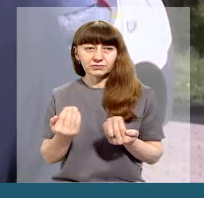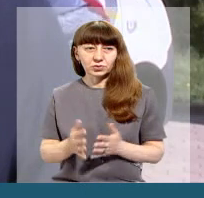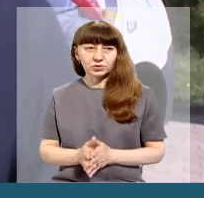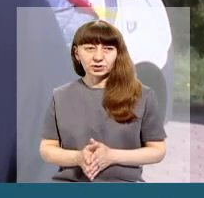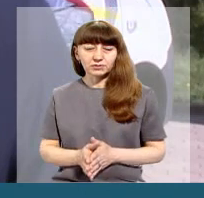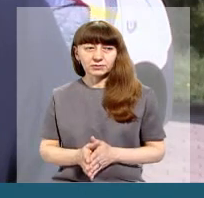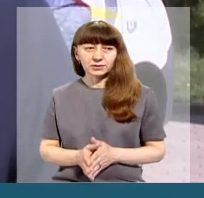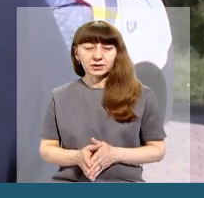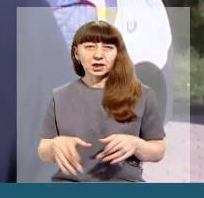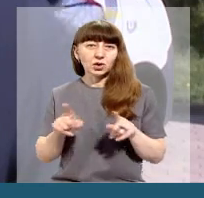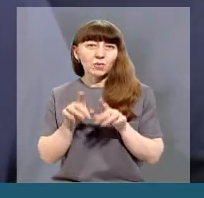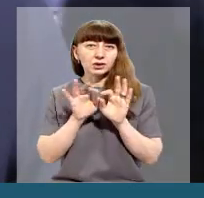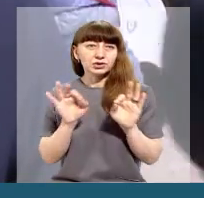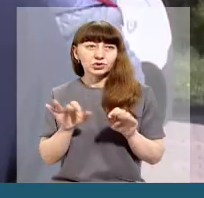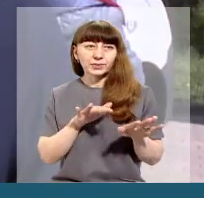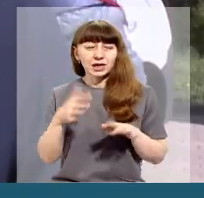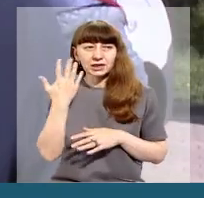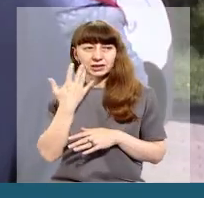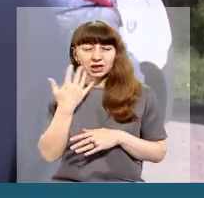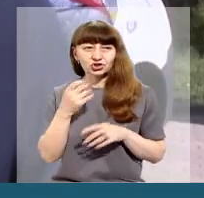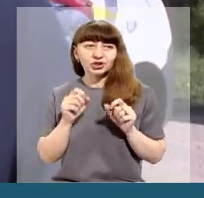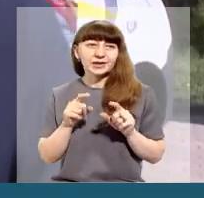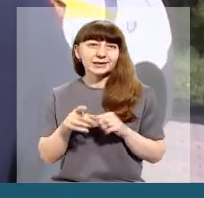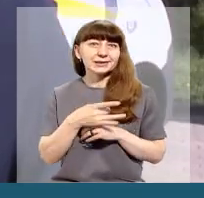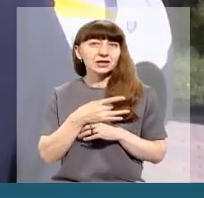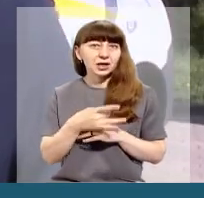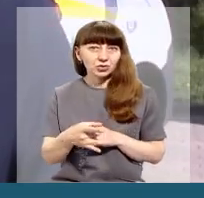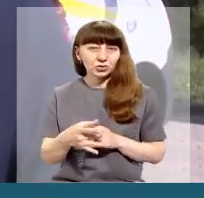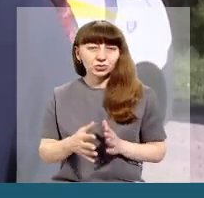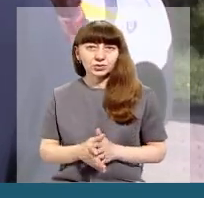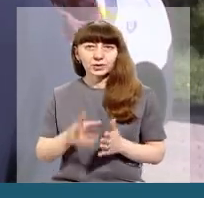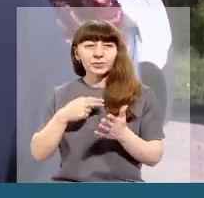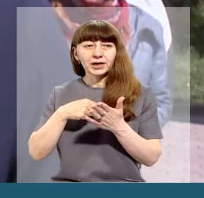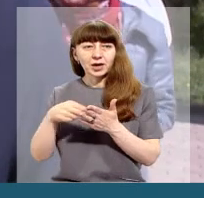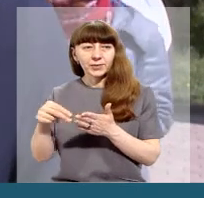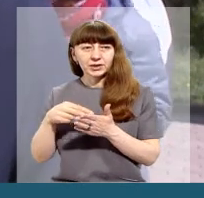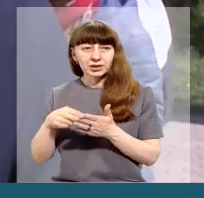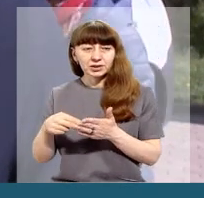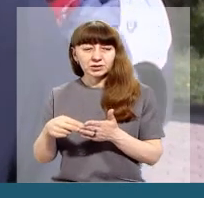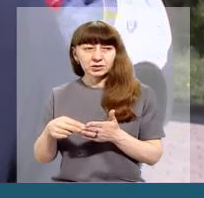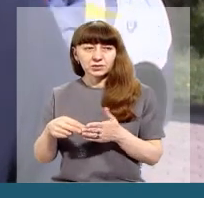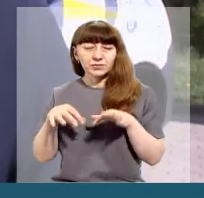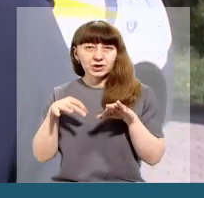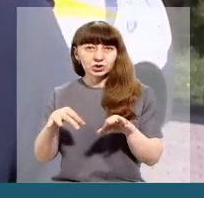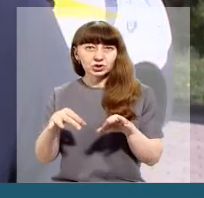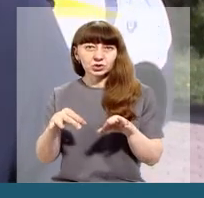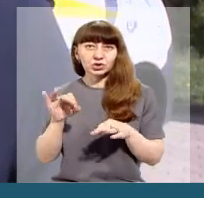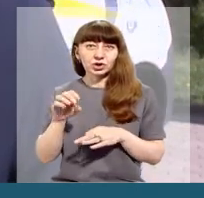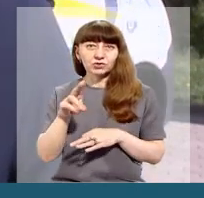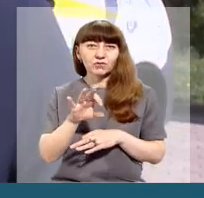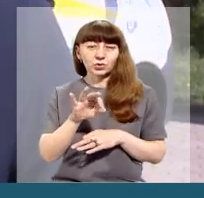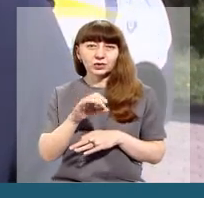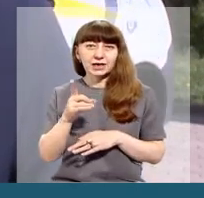на таком прекрасном мероприятии, когда Житокаринский район у нас приобретает машину инватакси за счет